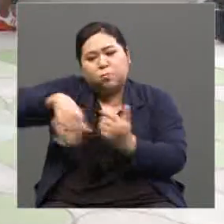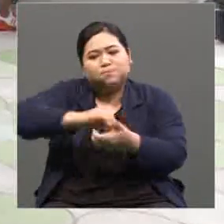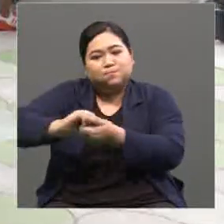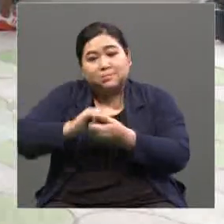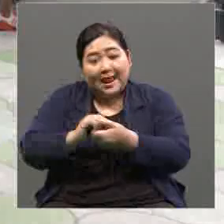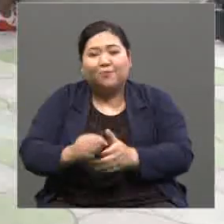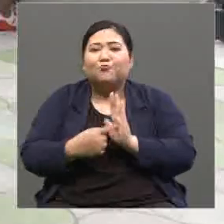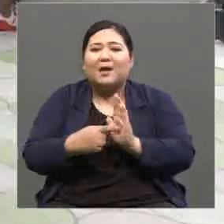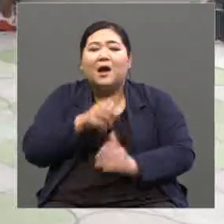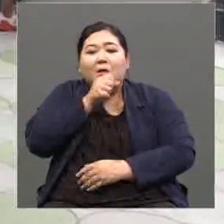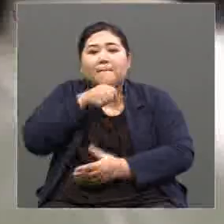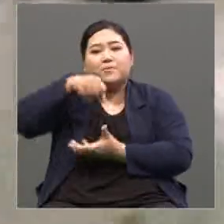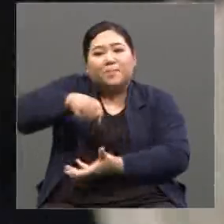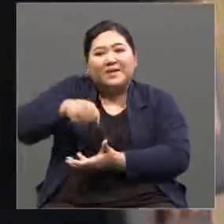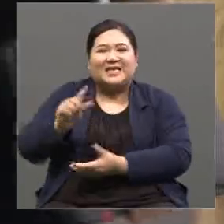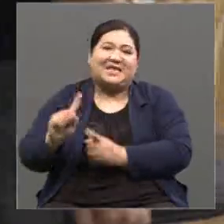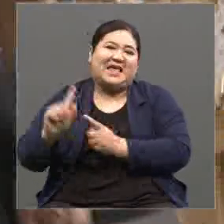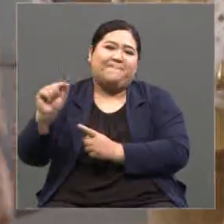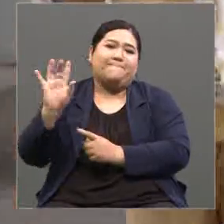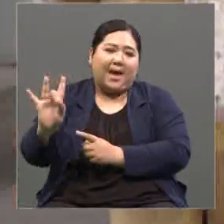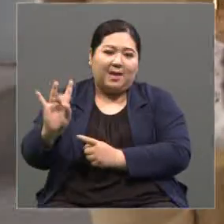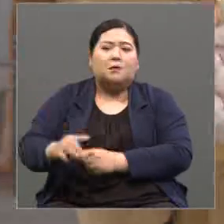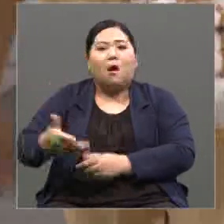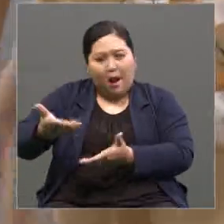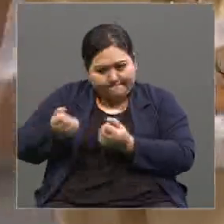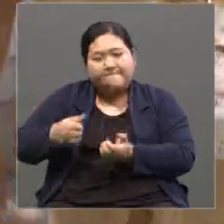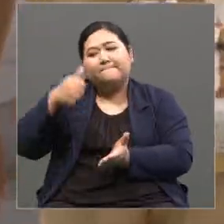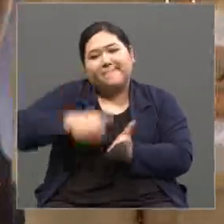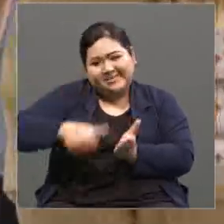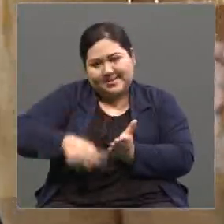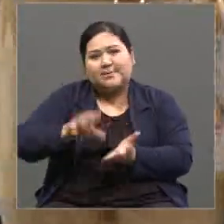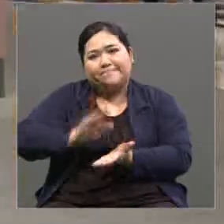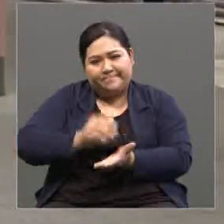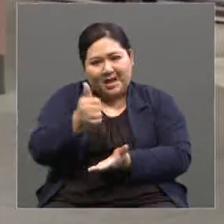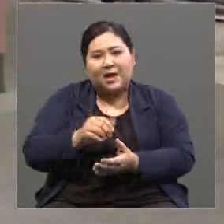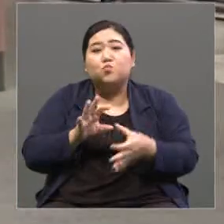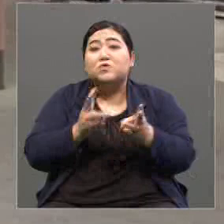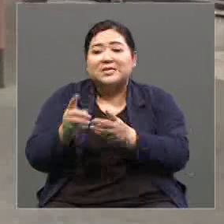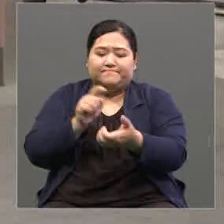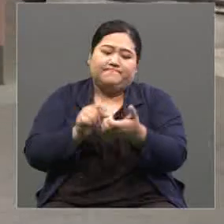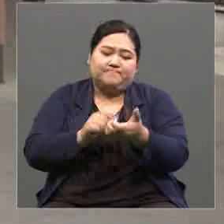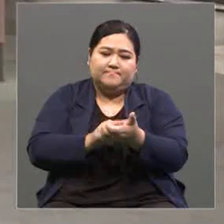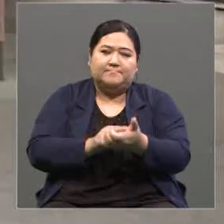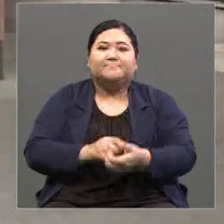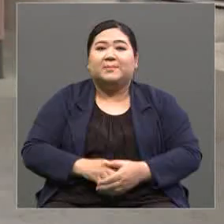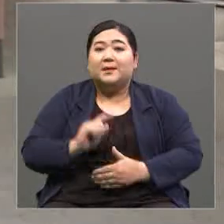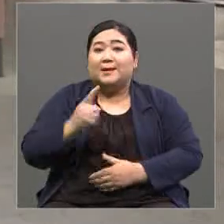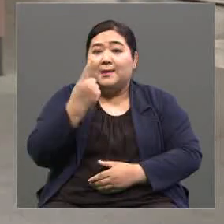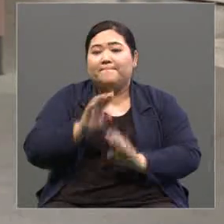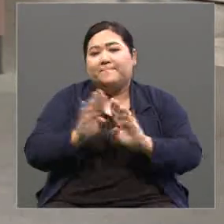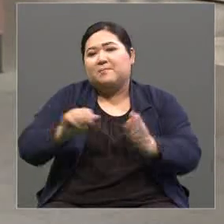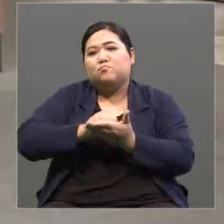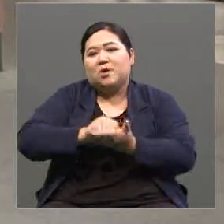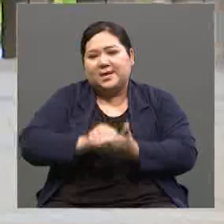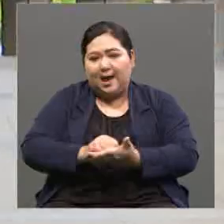เป็นหน่วยงานที่28ที่ขอเป็นหน่วยรับชำระภาษีทางอิเล็กทรอนิกส์กับทางกรมสรรพากรโดยจะเปิดให้บริการรับชำระ